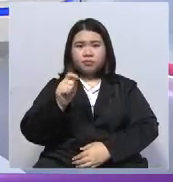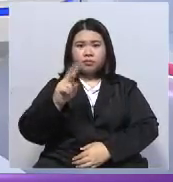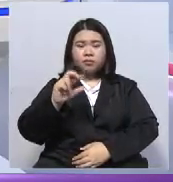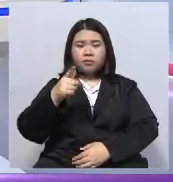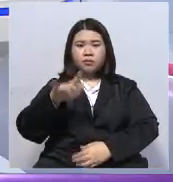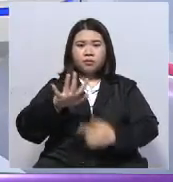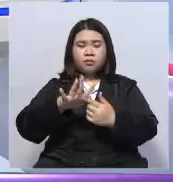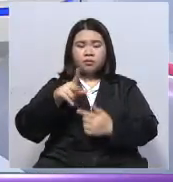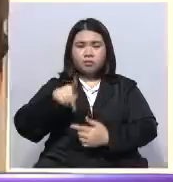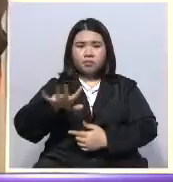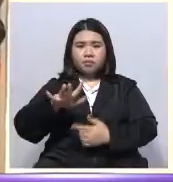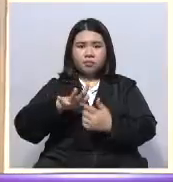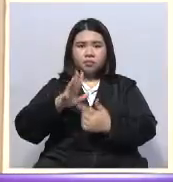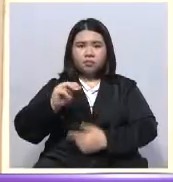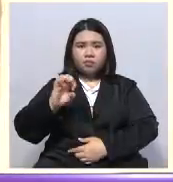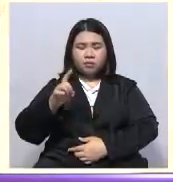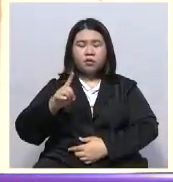ภูมิค่ะ